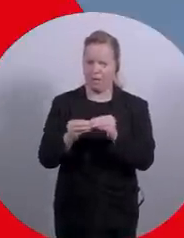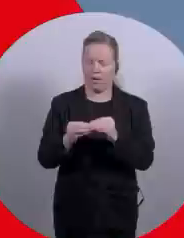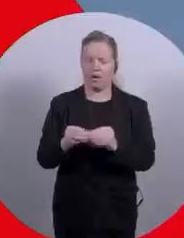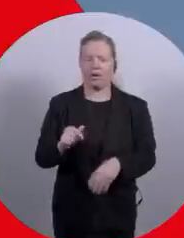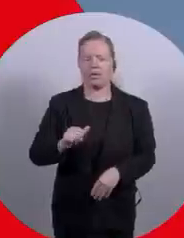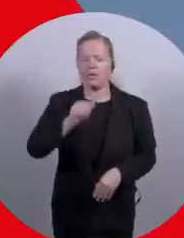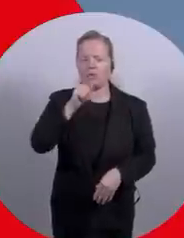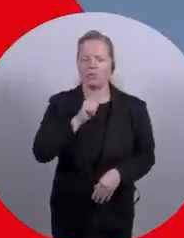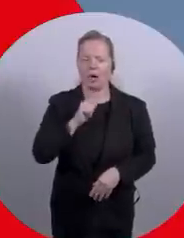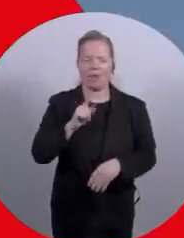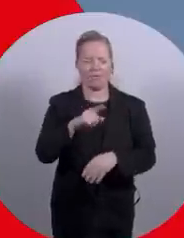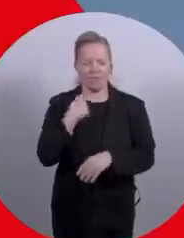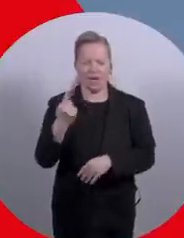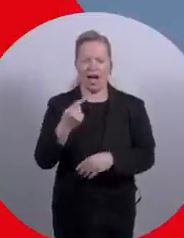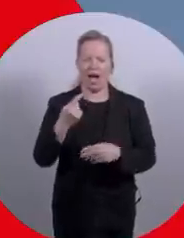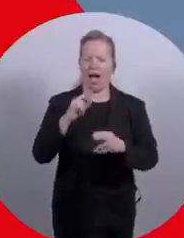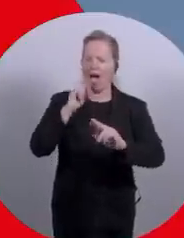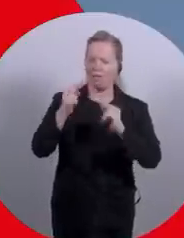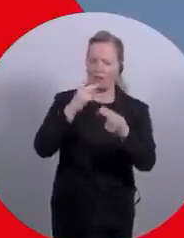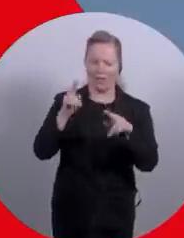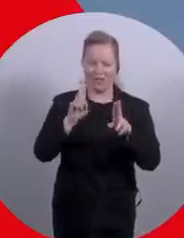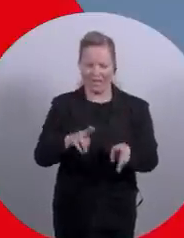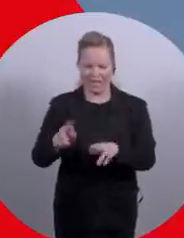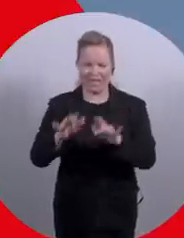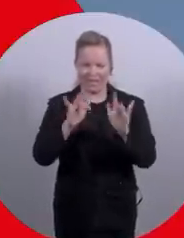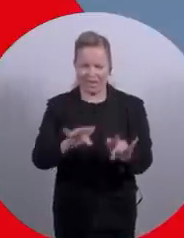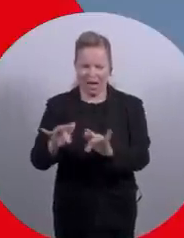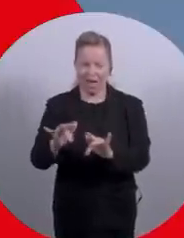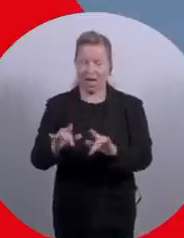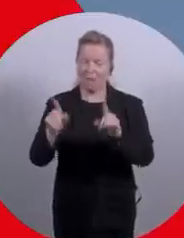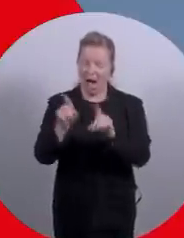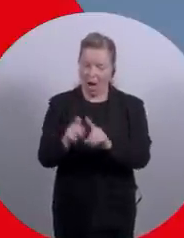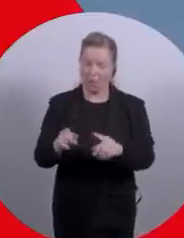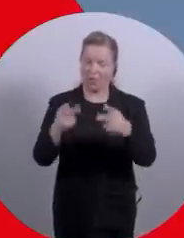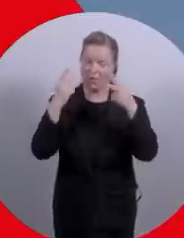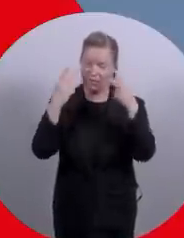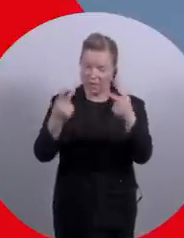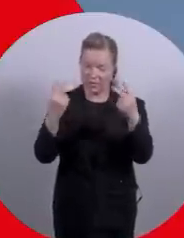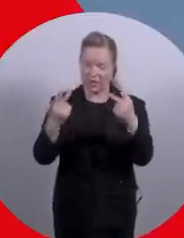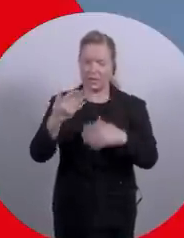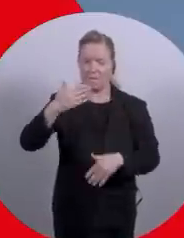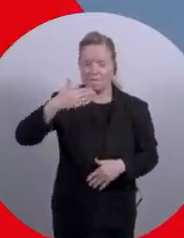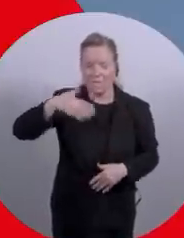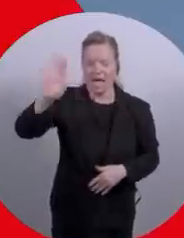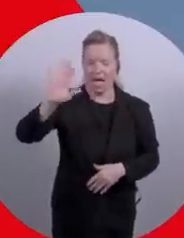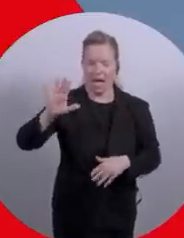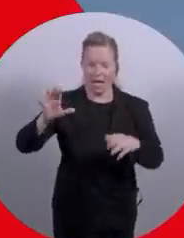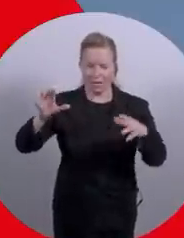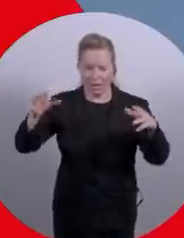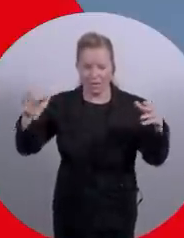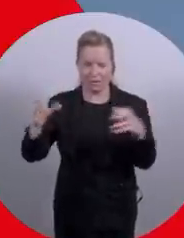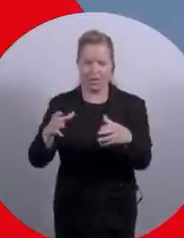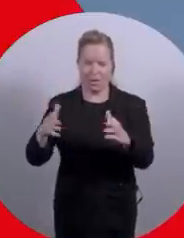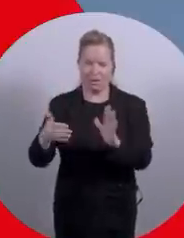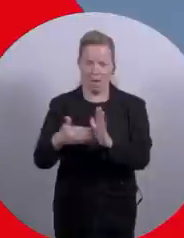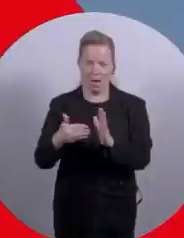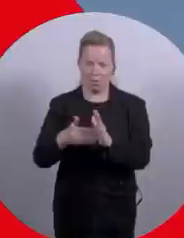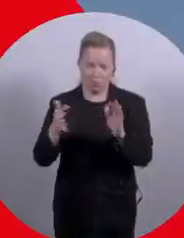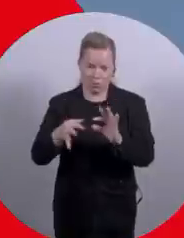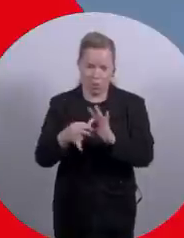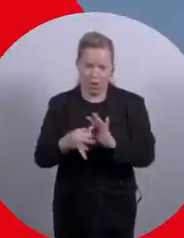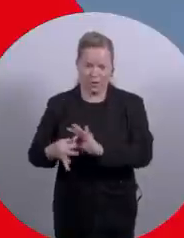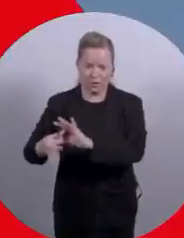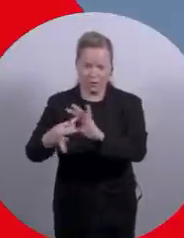richtige Antworten haben sondern es geht im Prinzip ja immer darum dass man die notwendigen Mehrheiten dafür organisieren kann